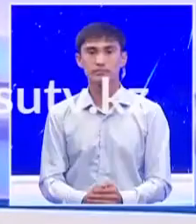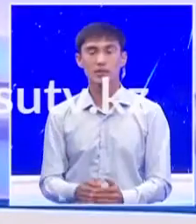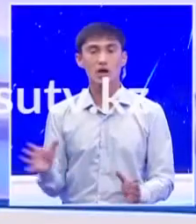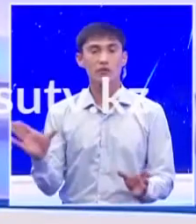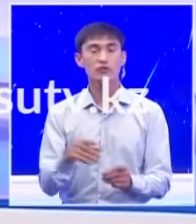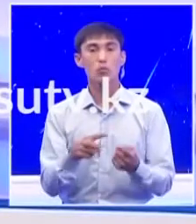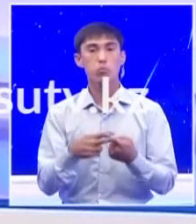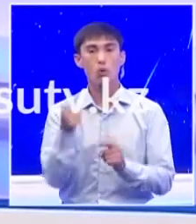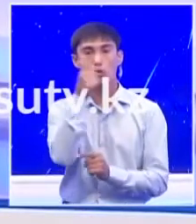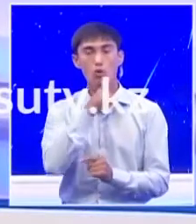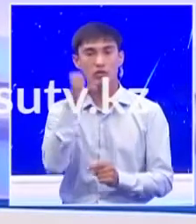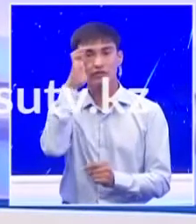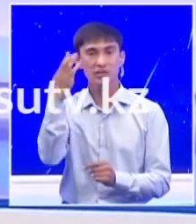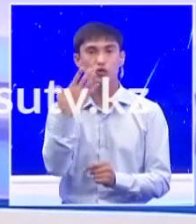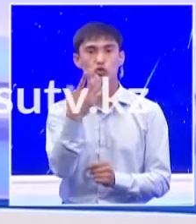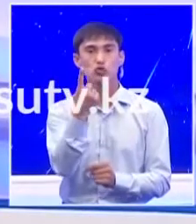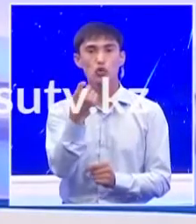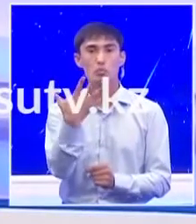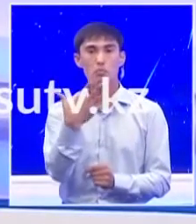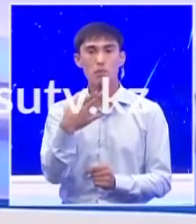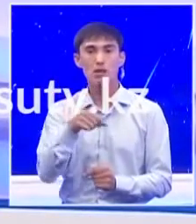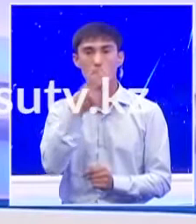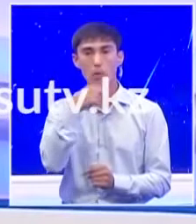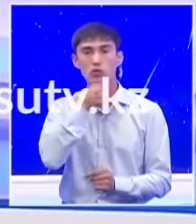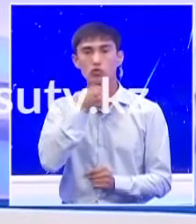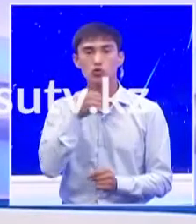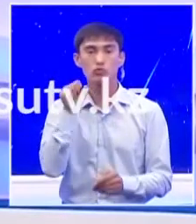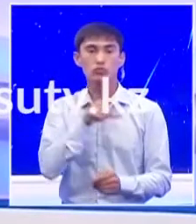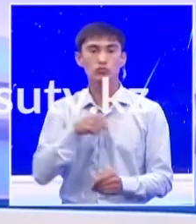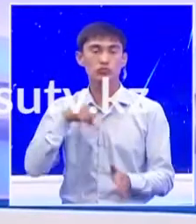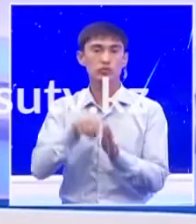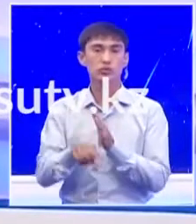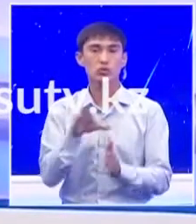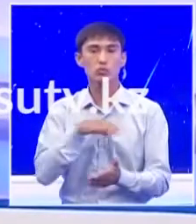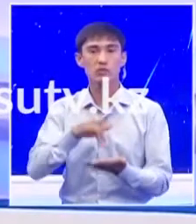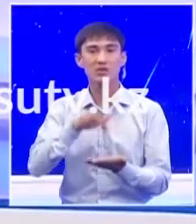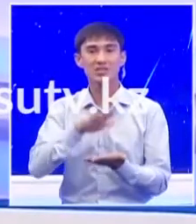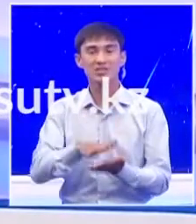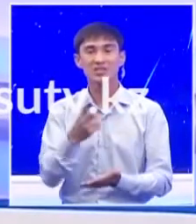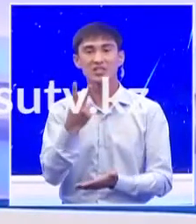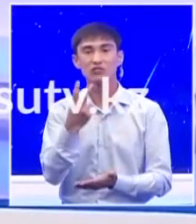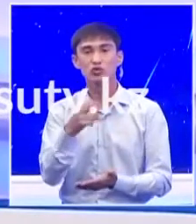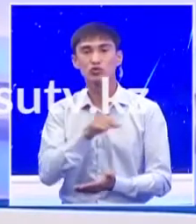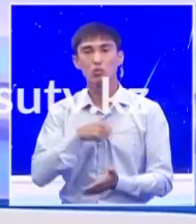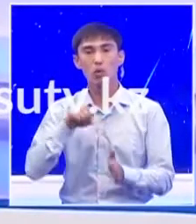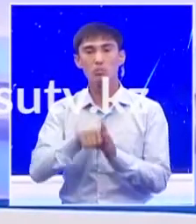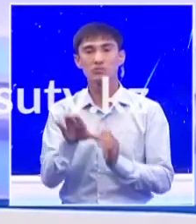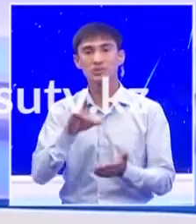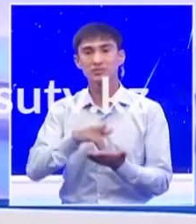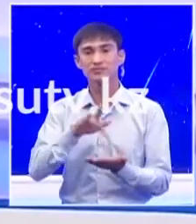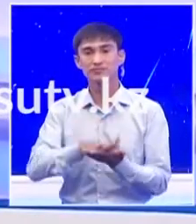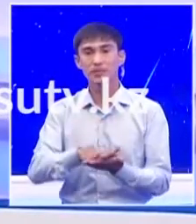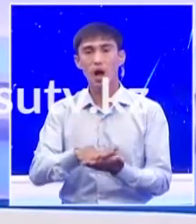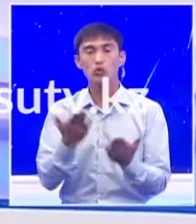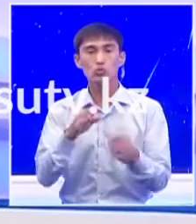Всего за полгода в стране 105 подростков свели счеты жизнью. Кроме того, было зарегистрировано около 200 самоубийств. Особенно